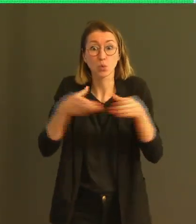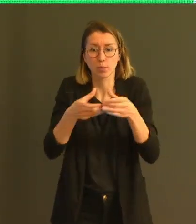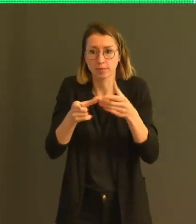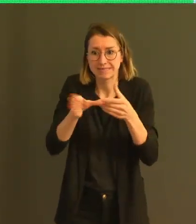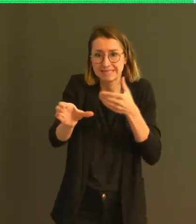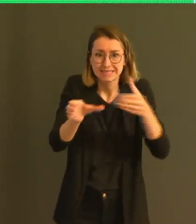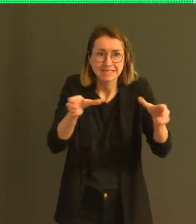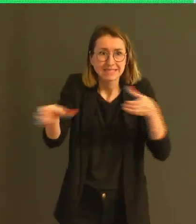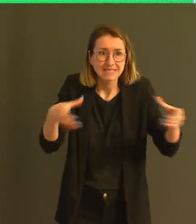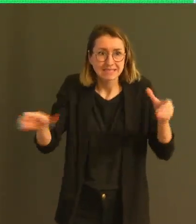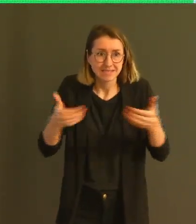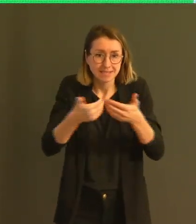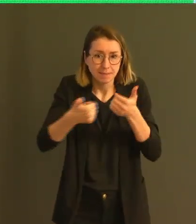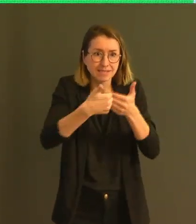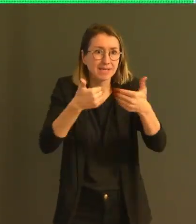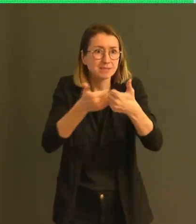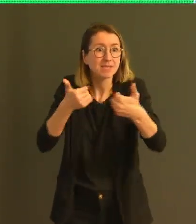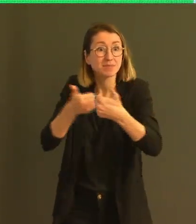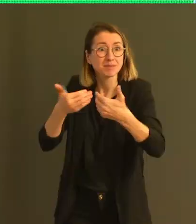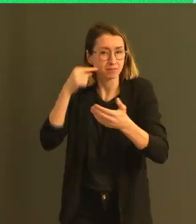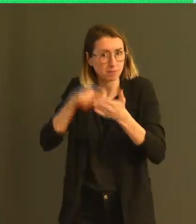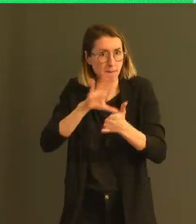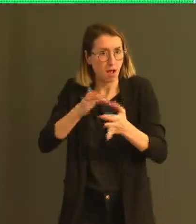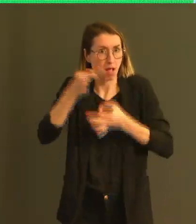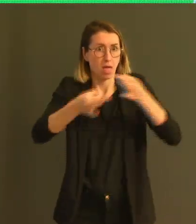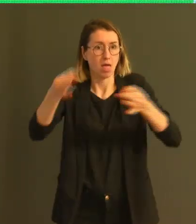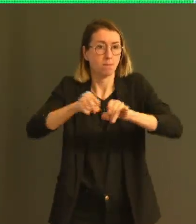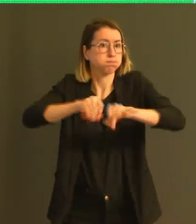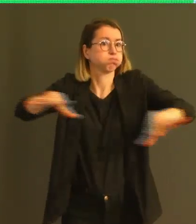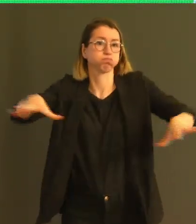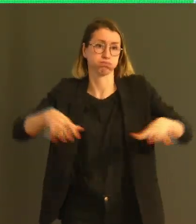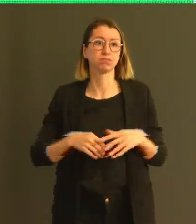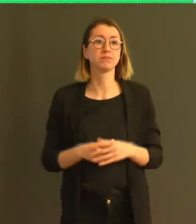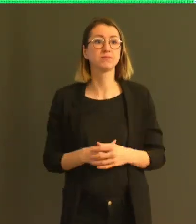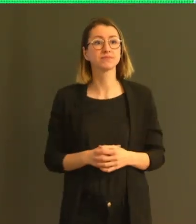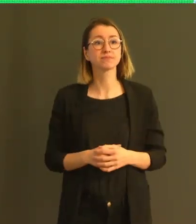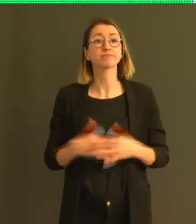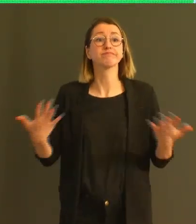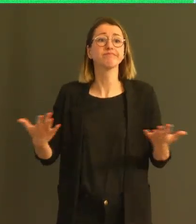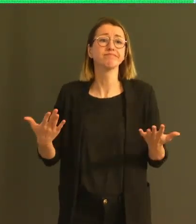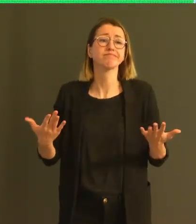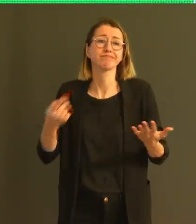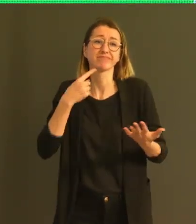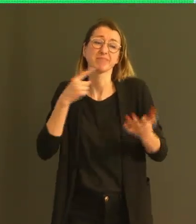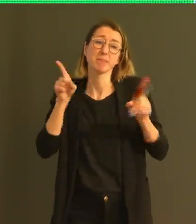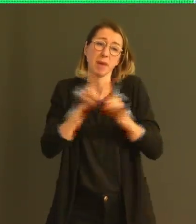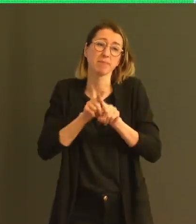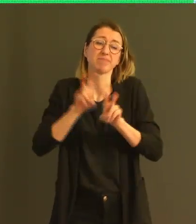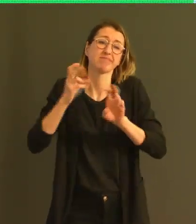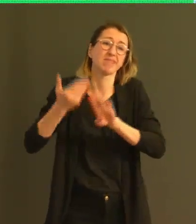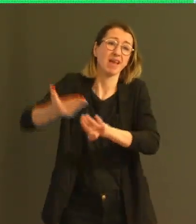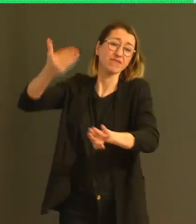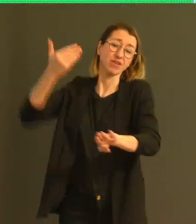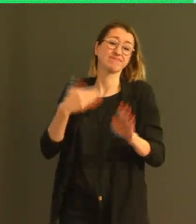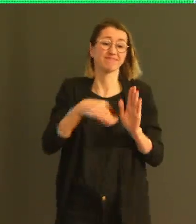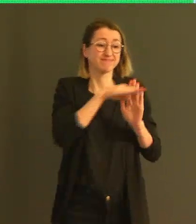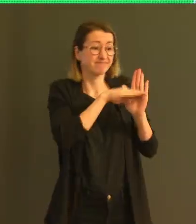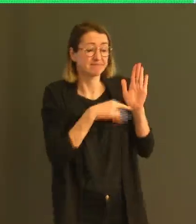sociales d'une manière ou d'une autre revient à cette restructure que nous avons connus récemment sera t elle